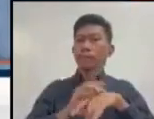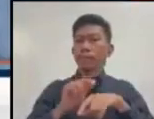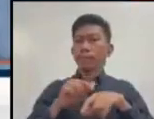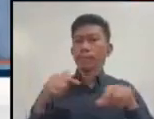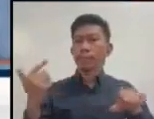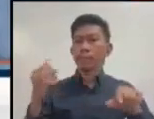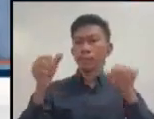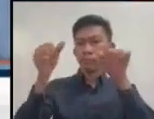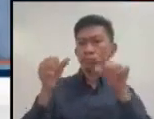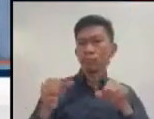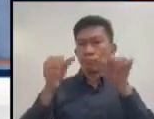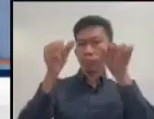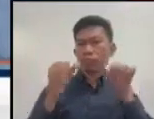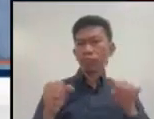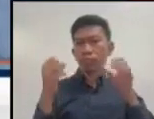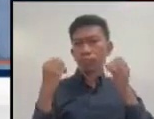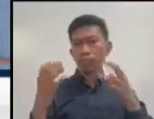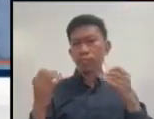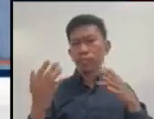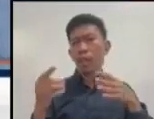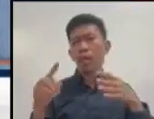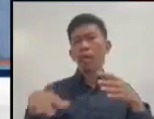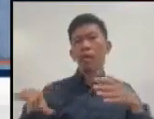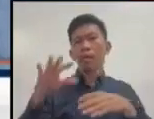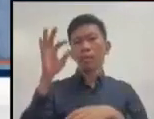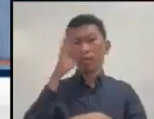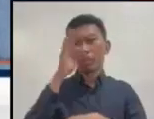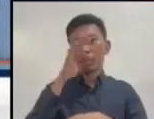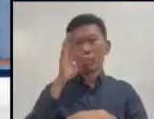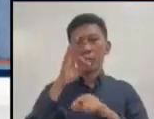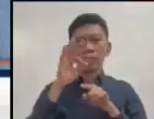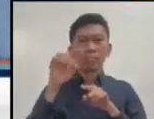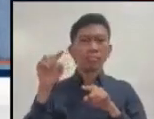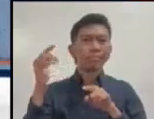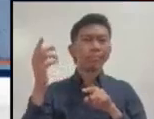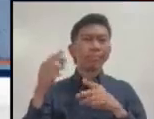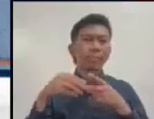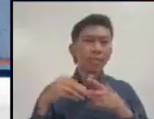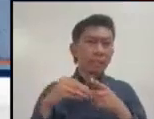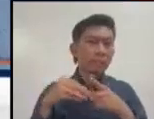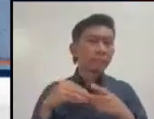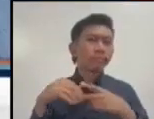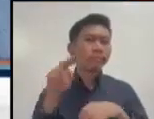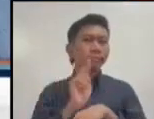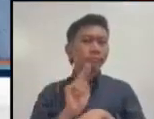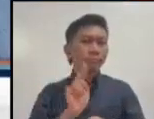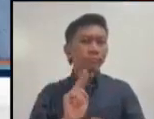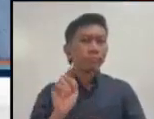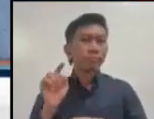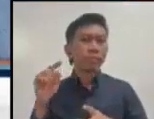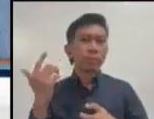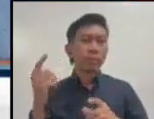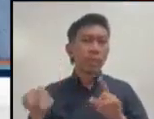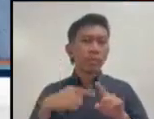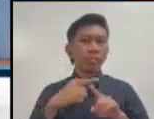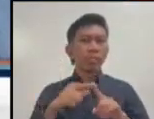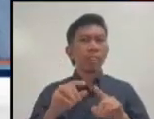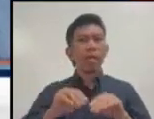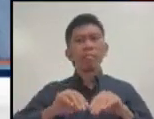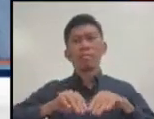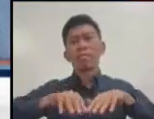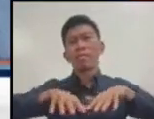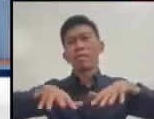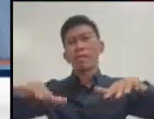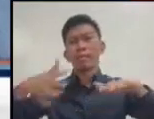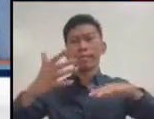ng mga Pilipino at yung pagkalat nito sa mga ilog natin, sa karagatan. Ano po yung epekto nito sa